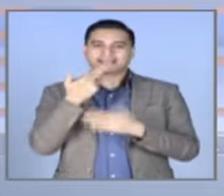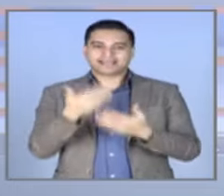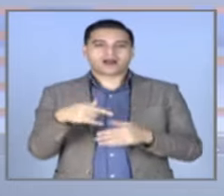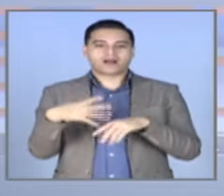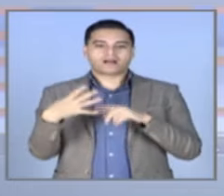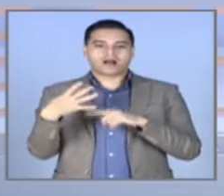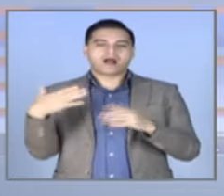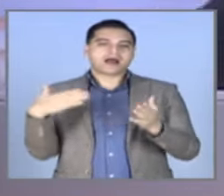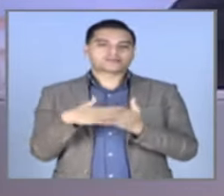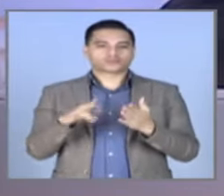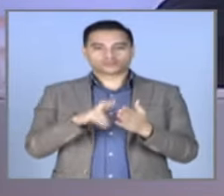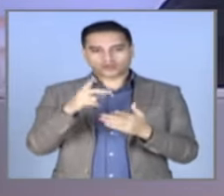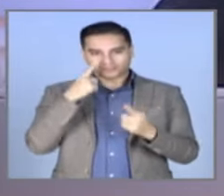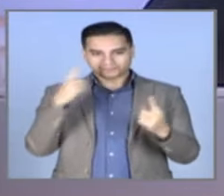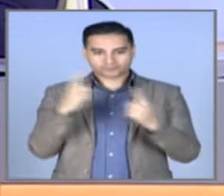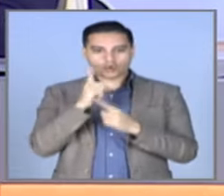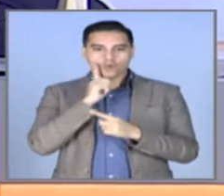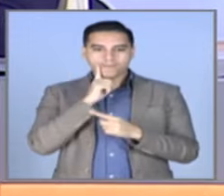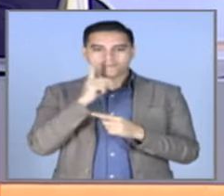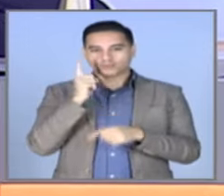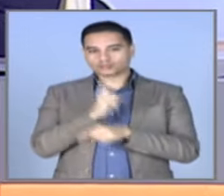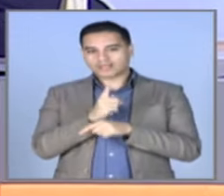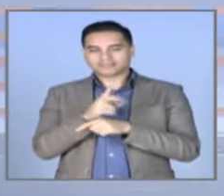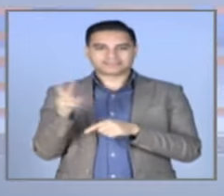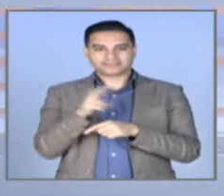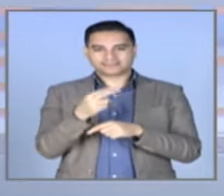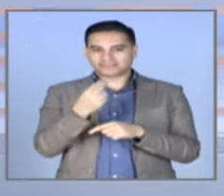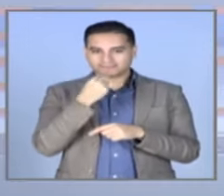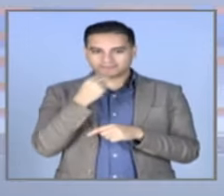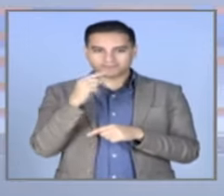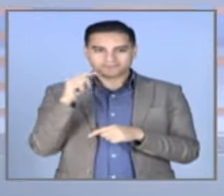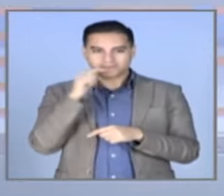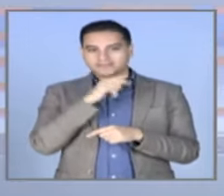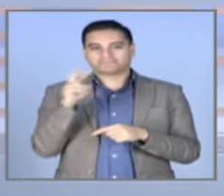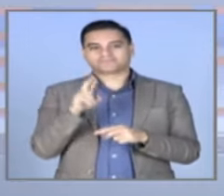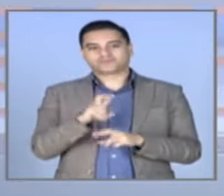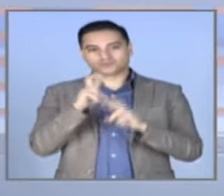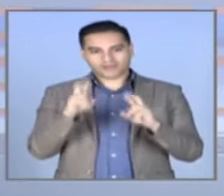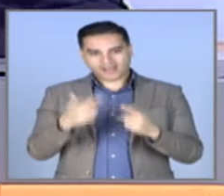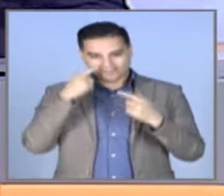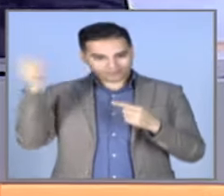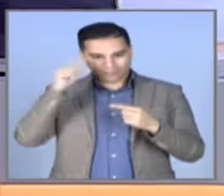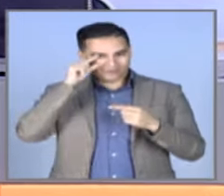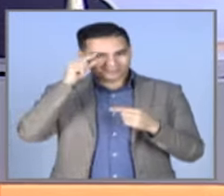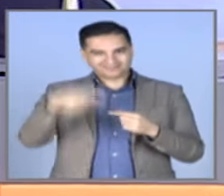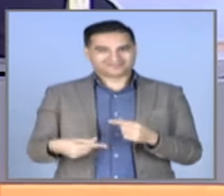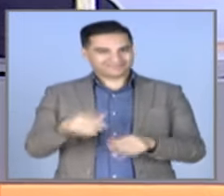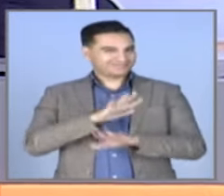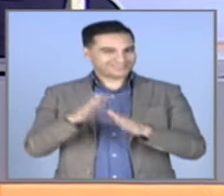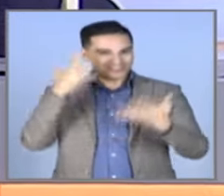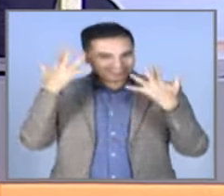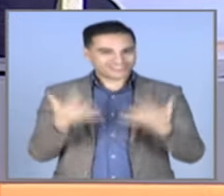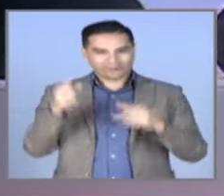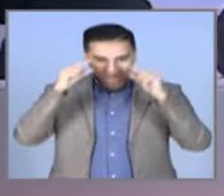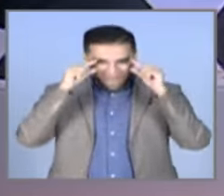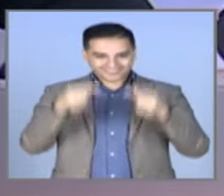اخر سؤال واحد لواحد مدام سميره والاستاذ ياسر. وخلي بالك استاذ ياسر قلع لك النضاره. انت قلعتي